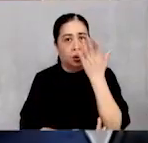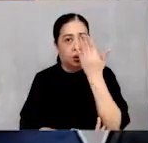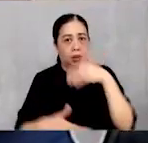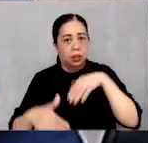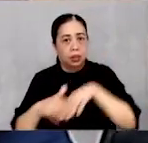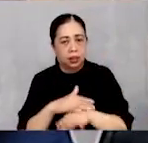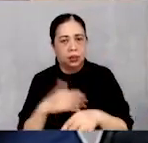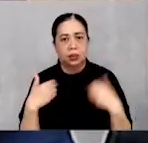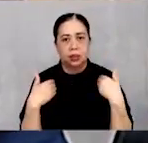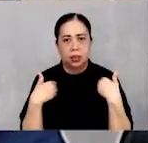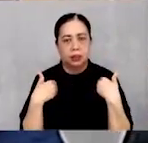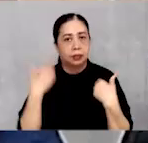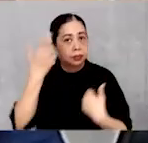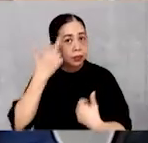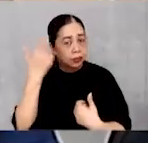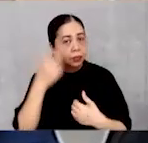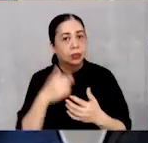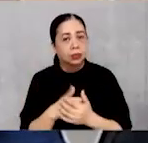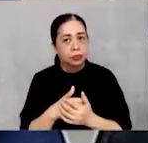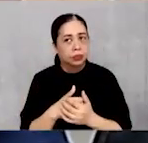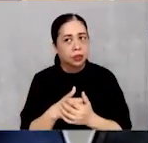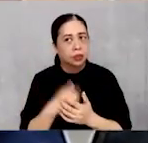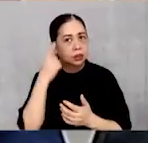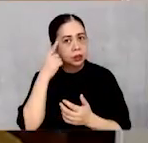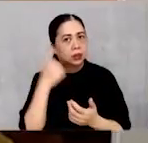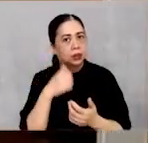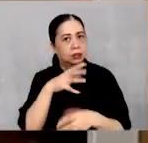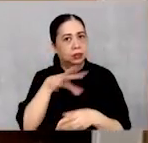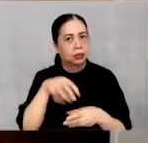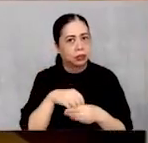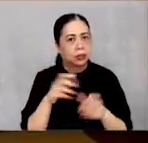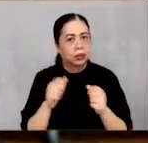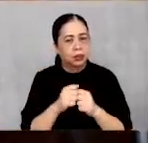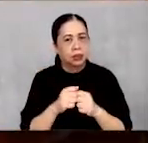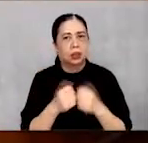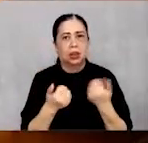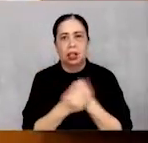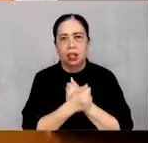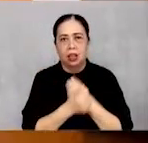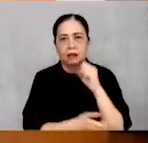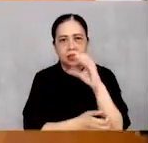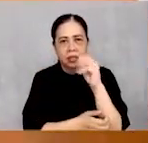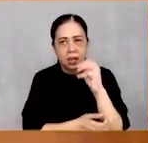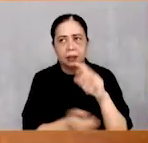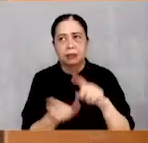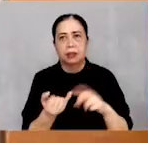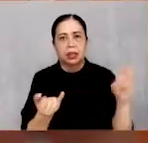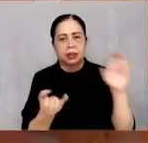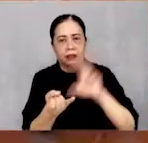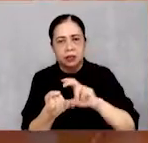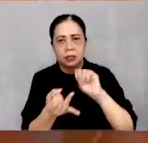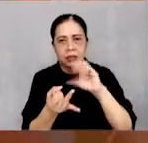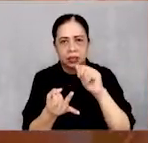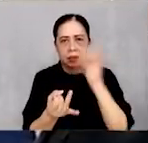meron tayong reason to believe na meron involved sila sa mga love scam, mga investment scam na nag-hide sila dun sa